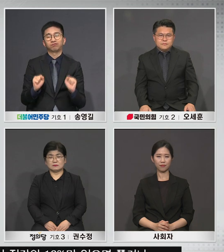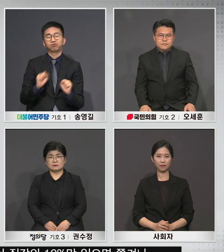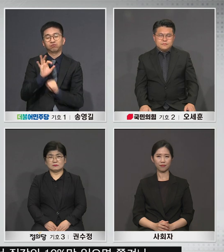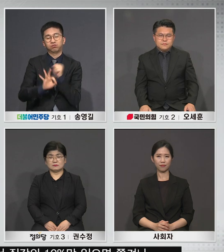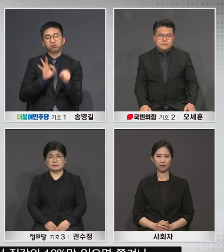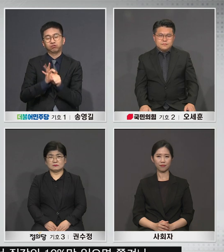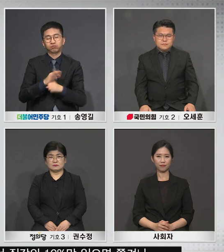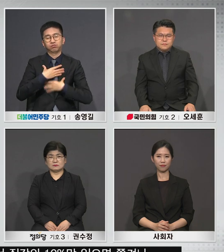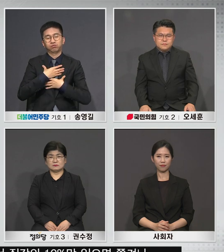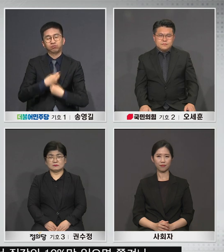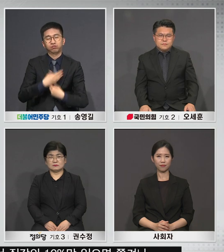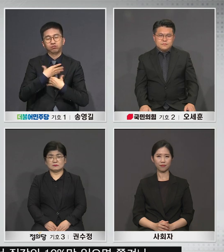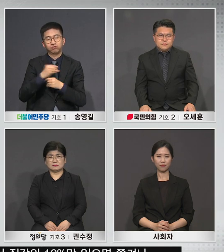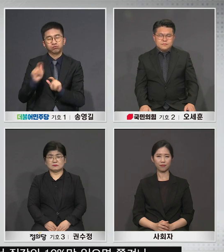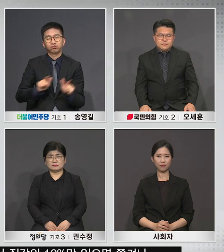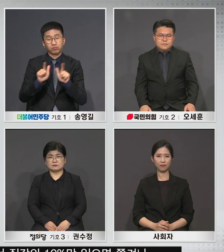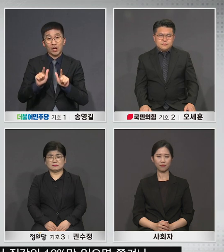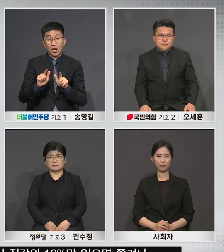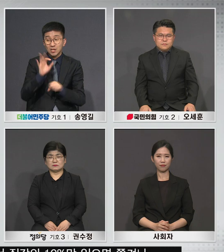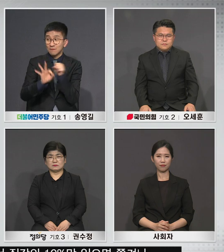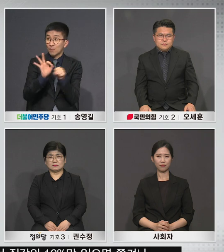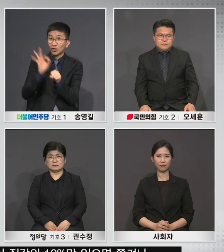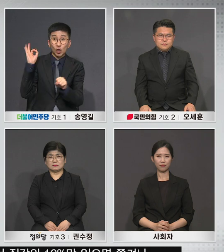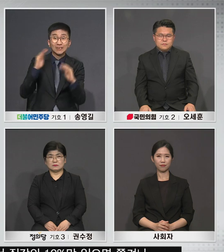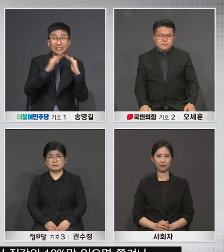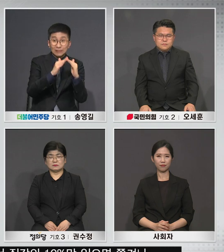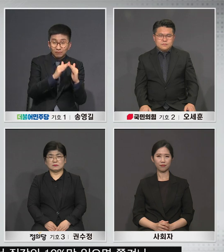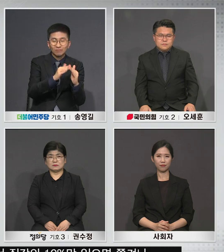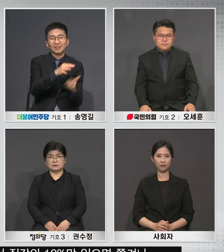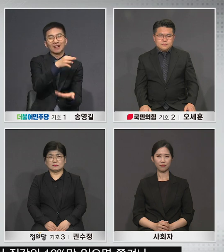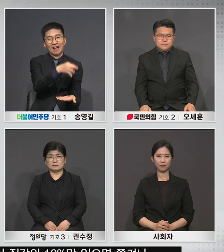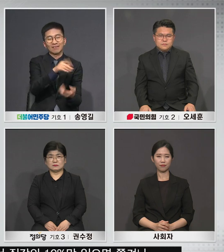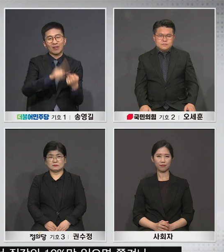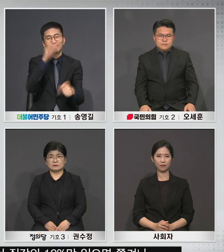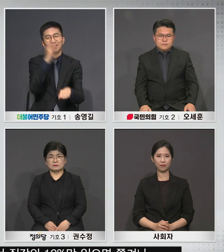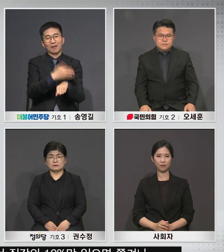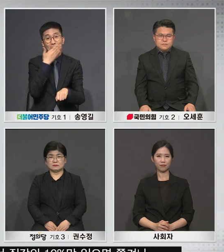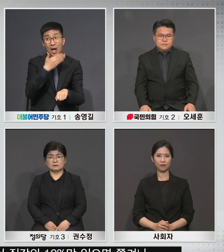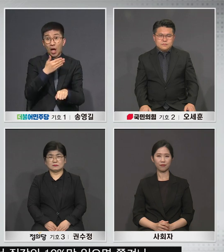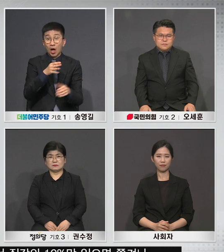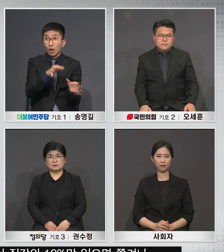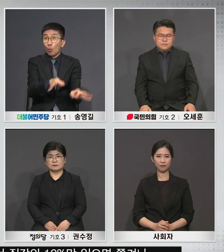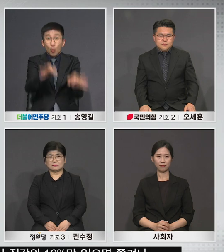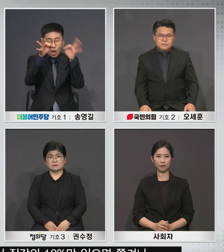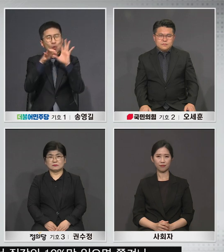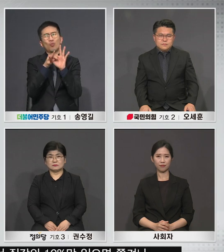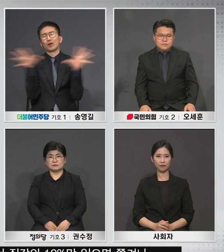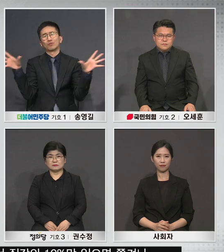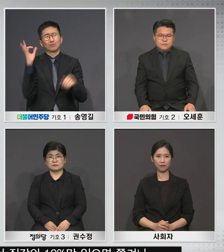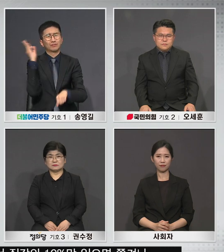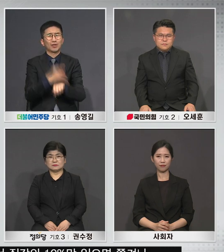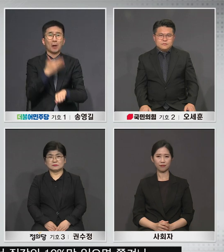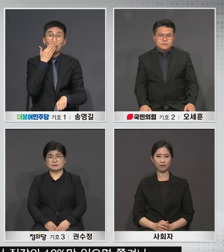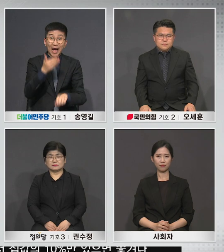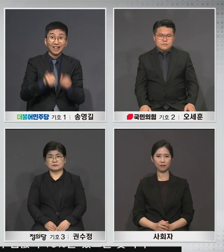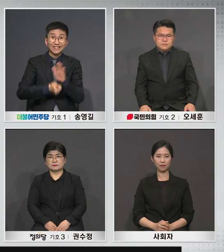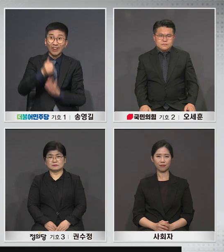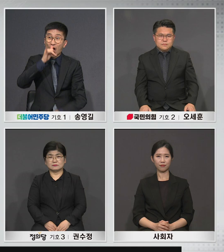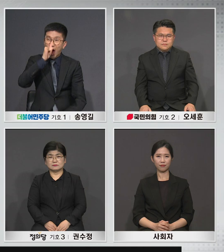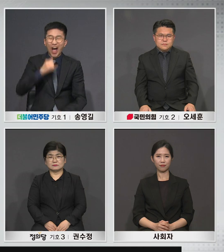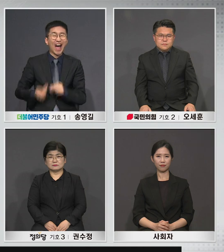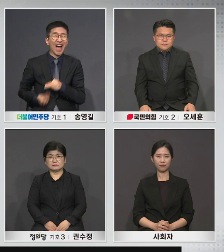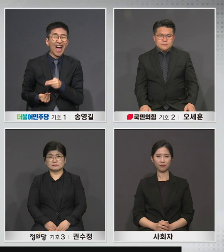최초의 분양가격으로 아무리 집값이 오르더라도 살 계획을 갖기 때문에 희망이 생깁니다. 지금까지